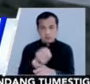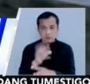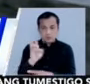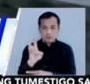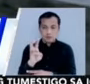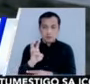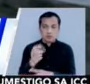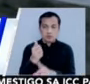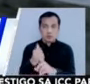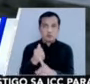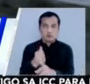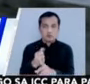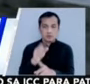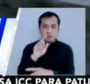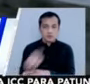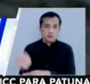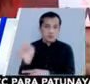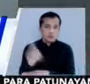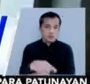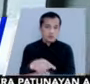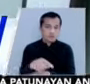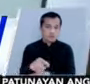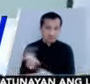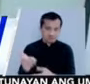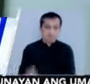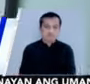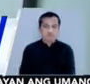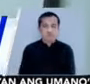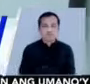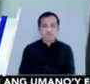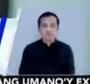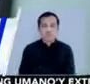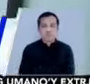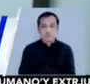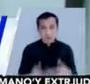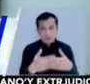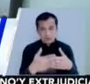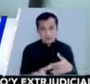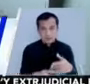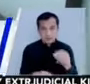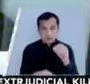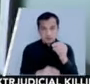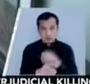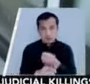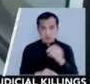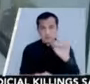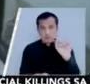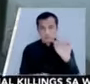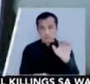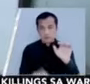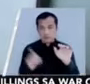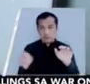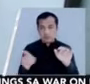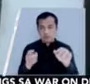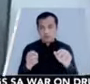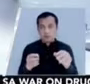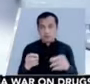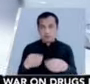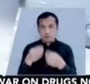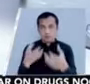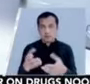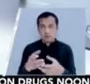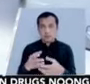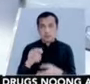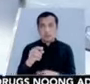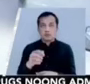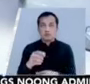nang kanselado ang mga ito. After October 15, dyan na po mag-i-issue ang Bureau ng cancellation order for